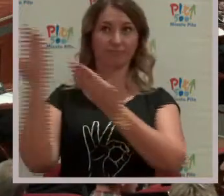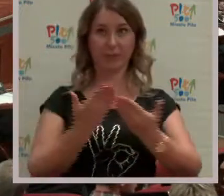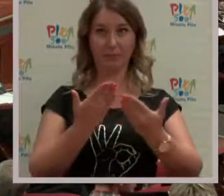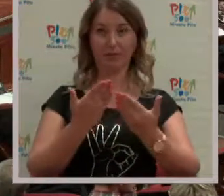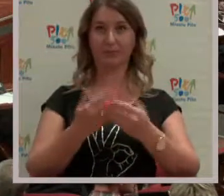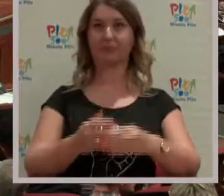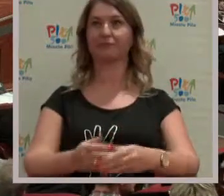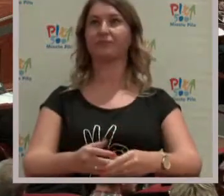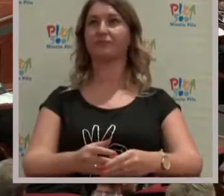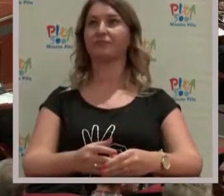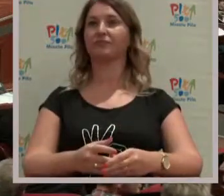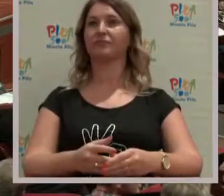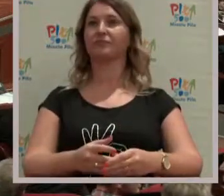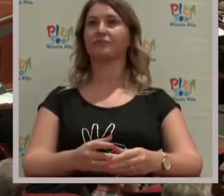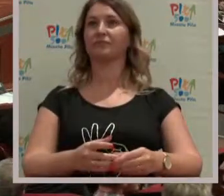prezesie.